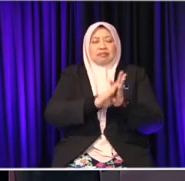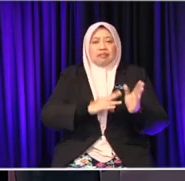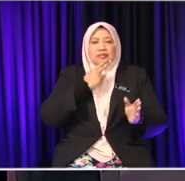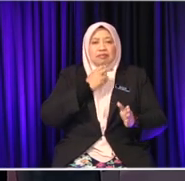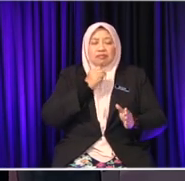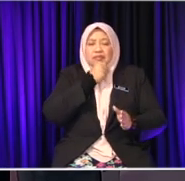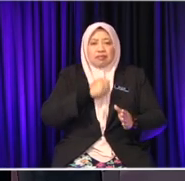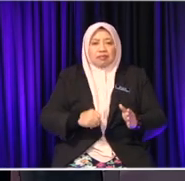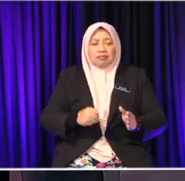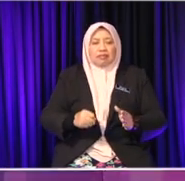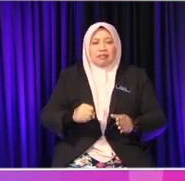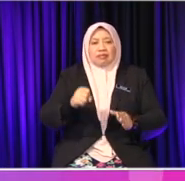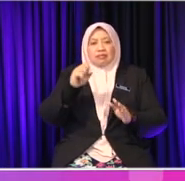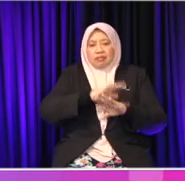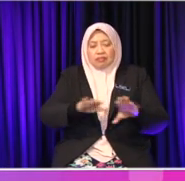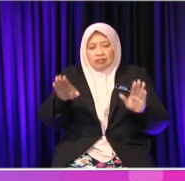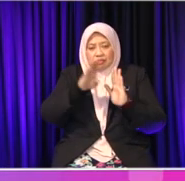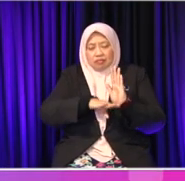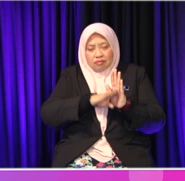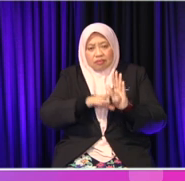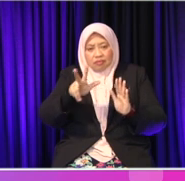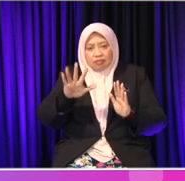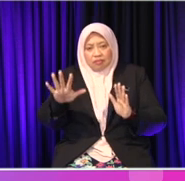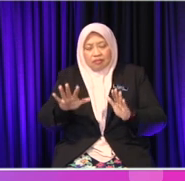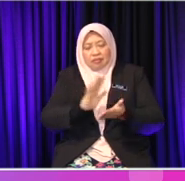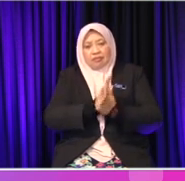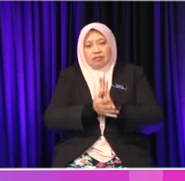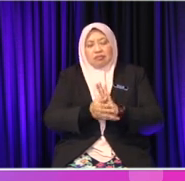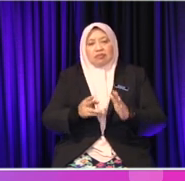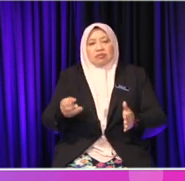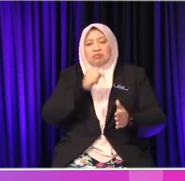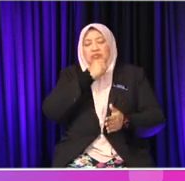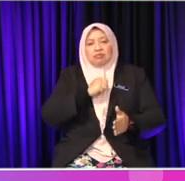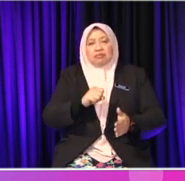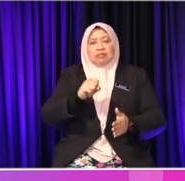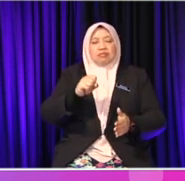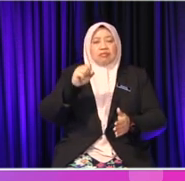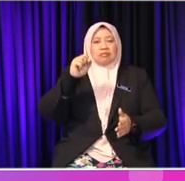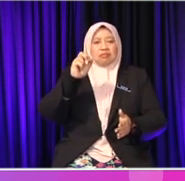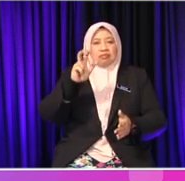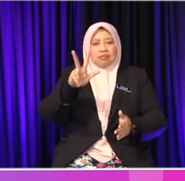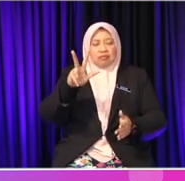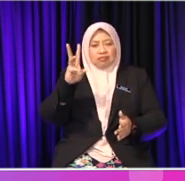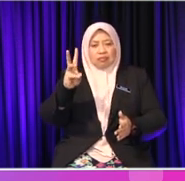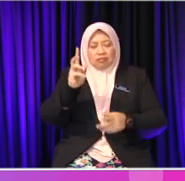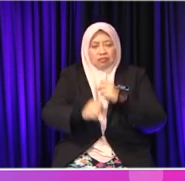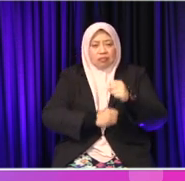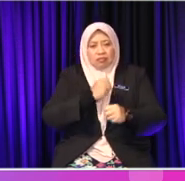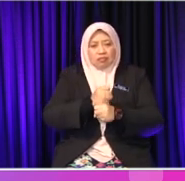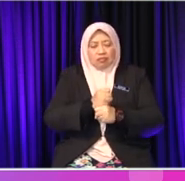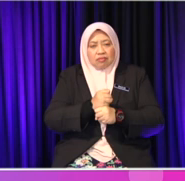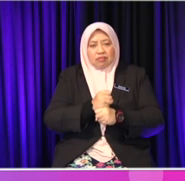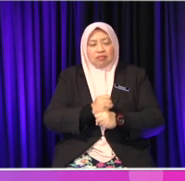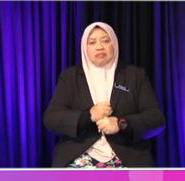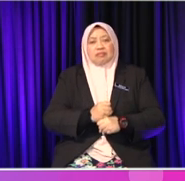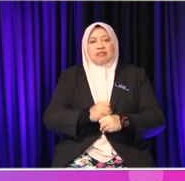kurang 35 maka umur mereka adalah 36 tahun rujuk jadwal 36 tahun oke yang ketiga adalah